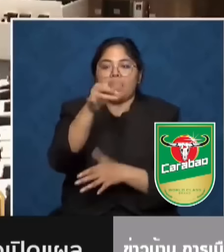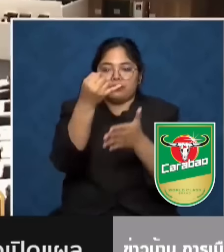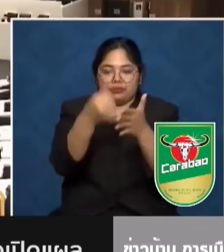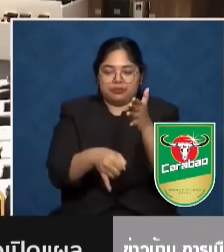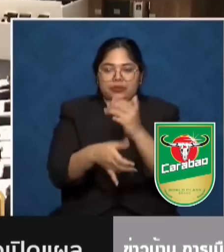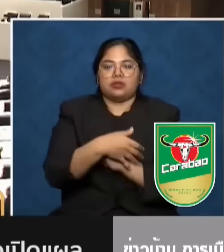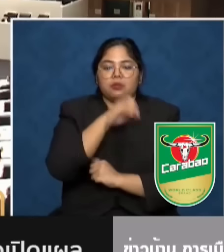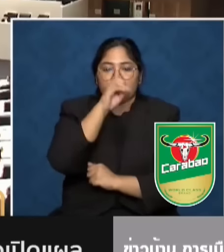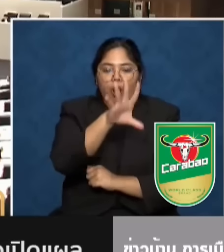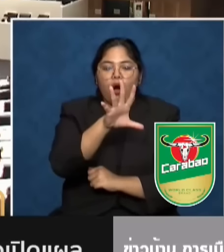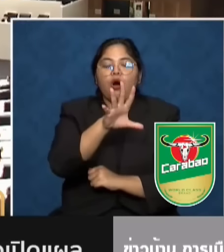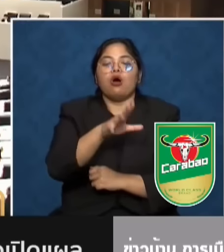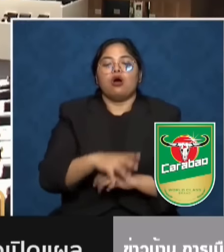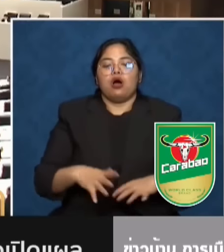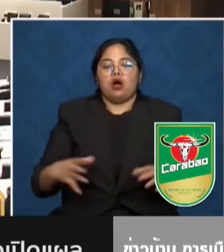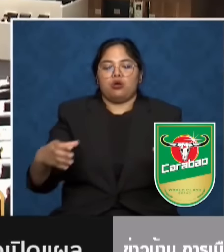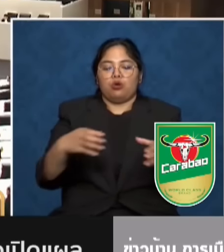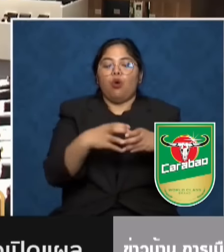ชุมว่า